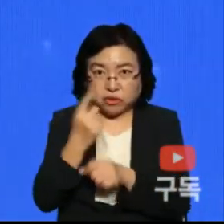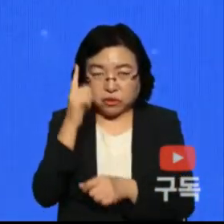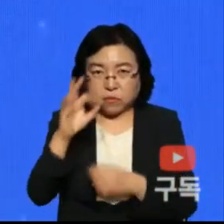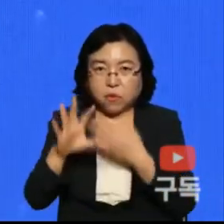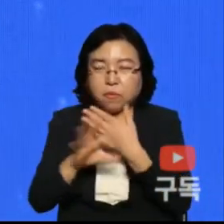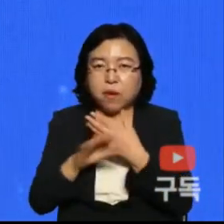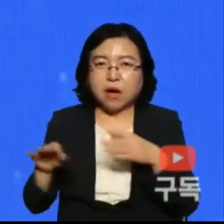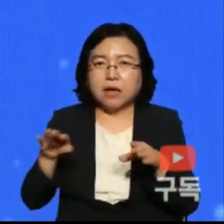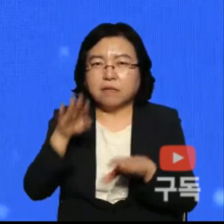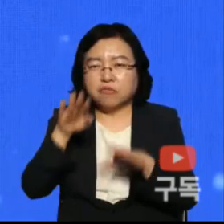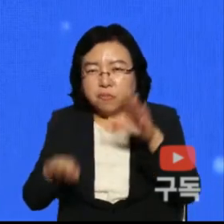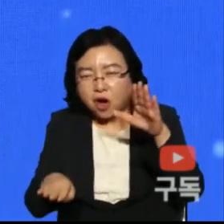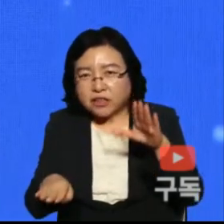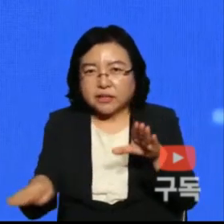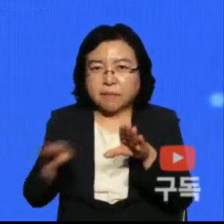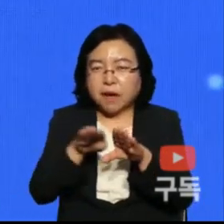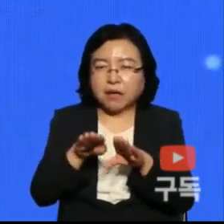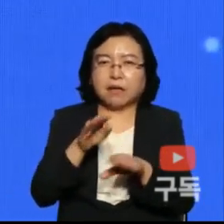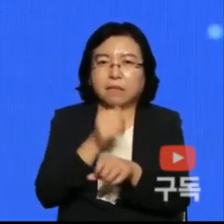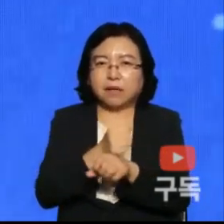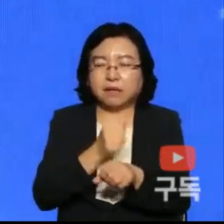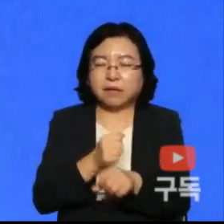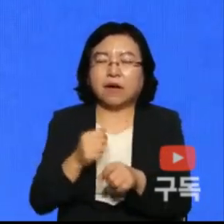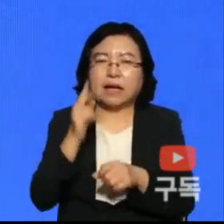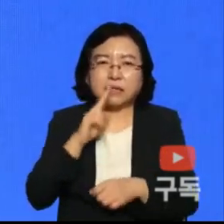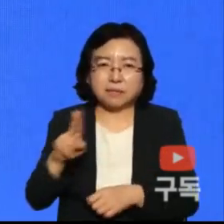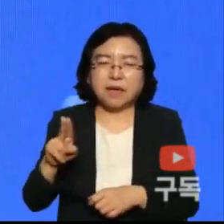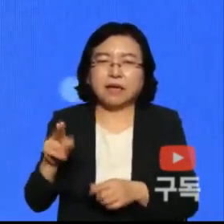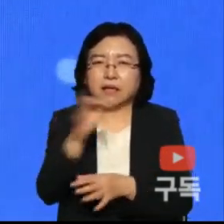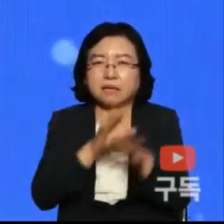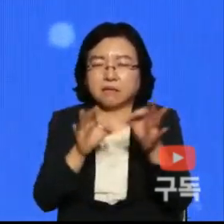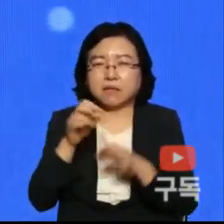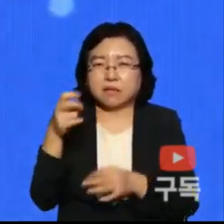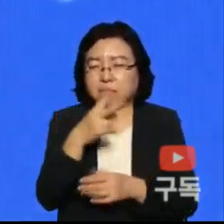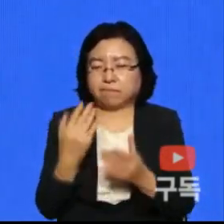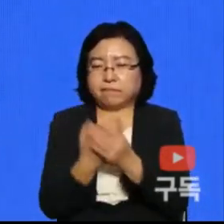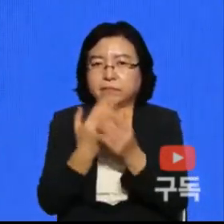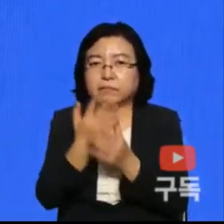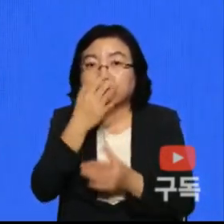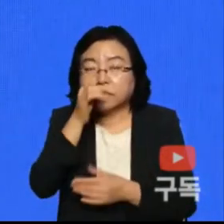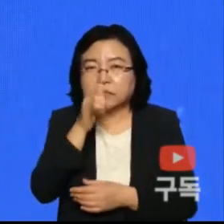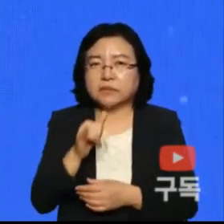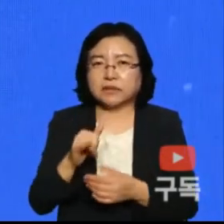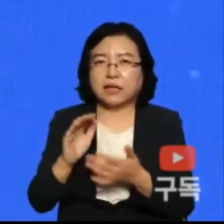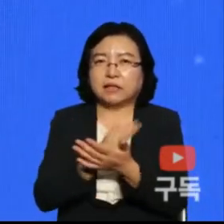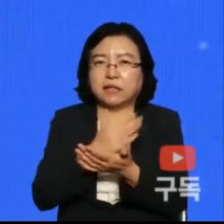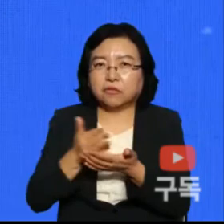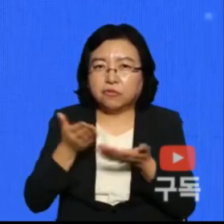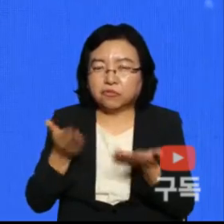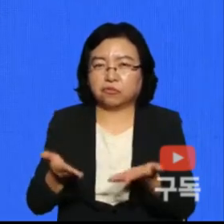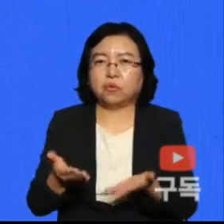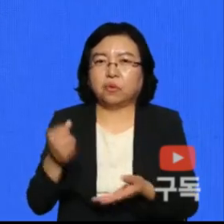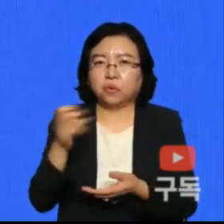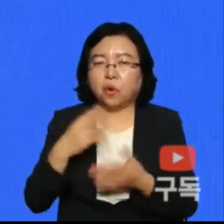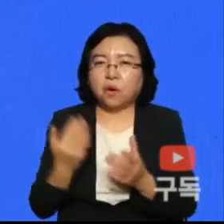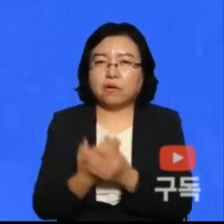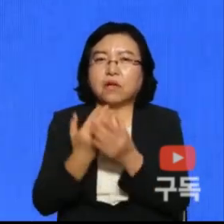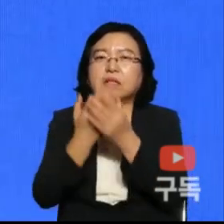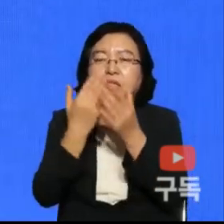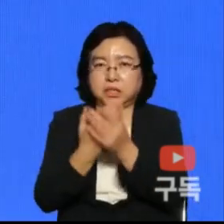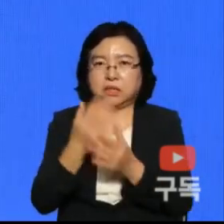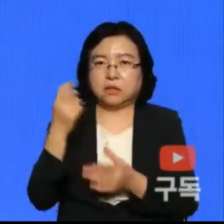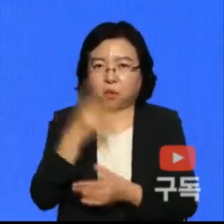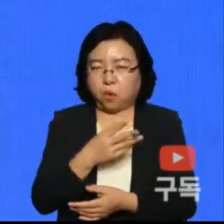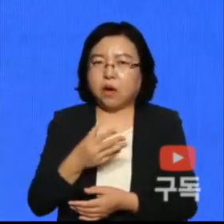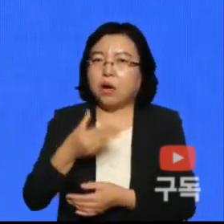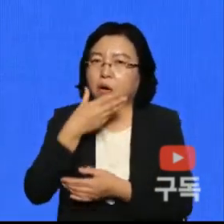시정해야 경제가 다시 성장할 수 있습니다 분배와 성장 복지와 경제 가 대립되는